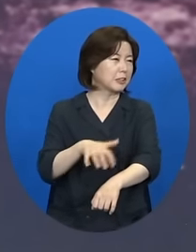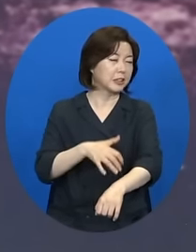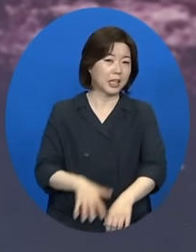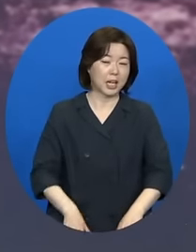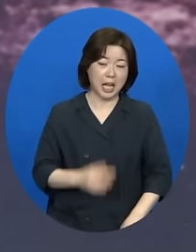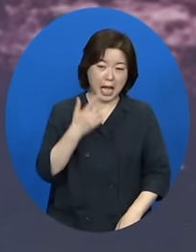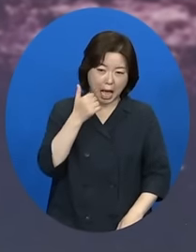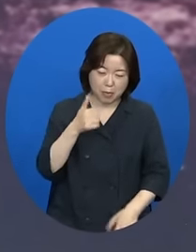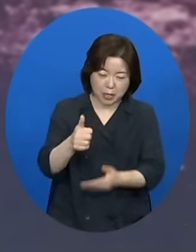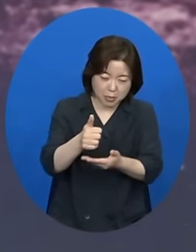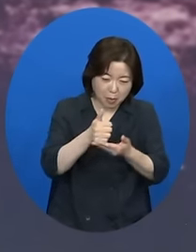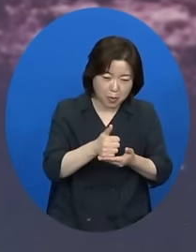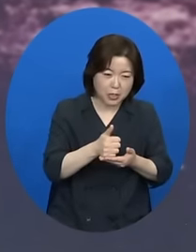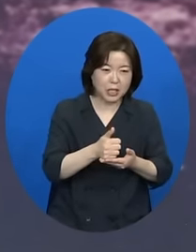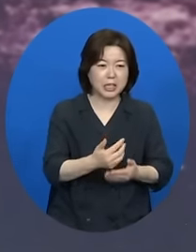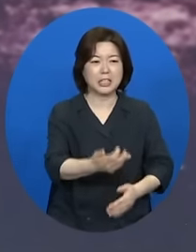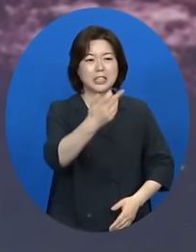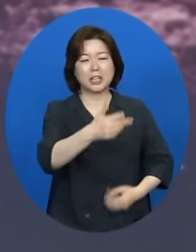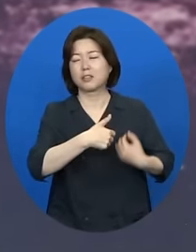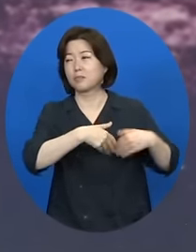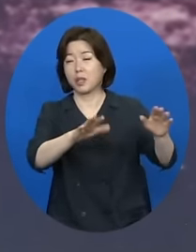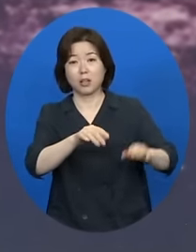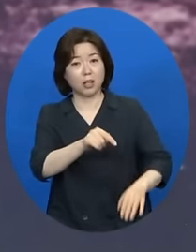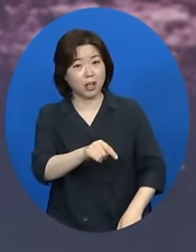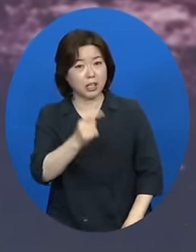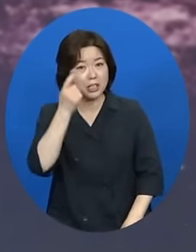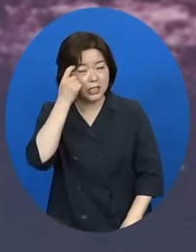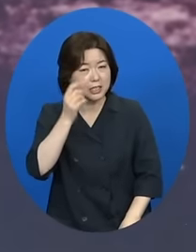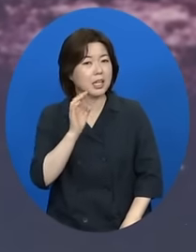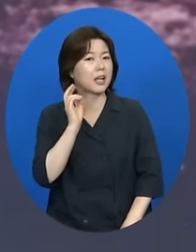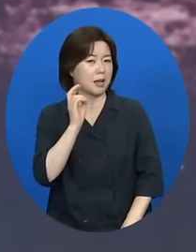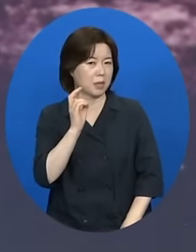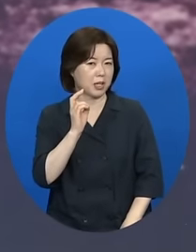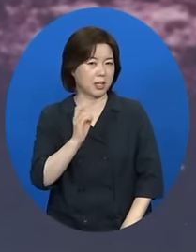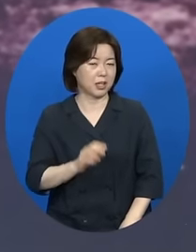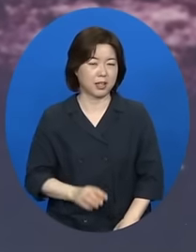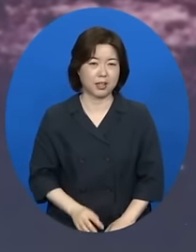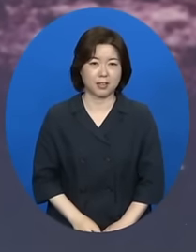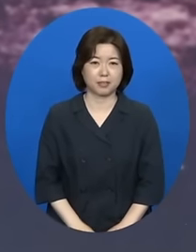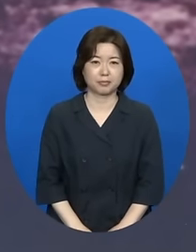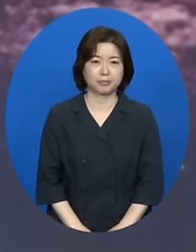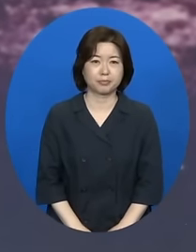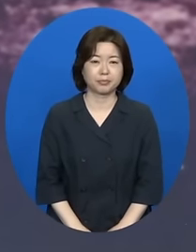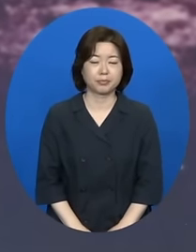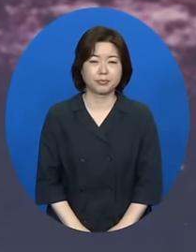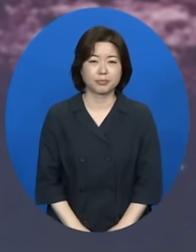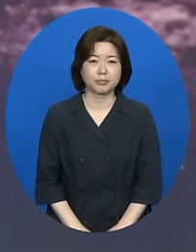아버지만 좀 모시고 형들은 내버려두지. 이런 생각하지 않았겠냐고요.